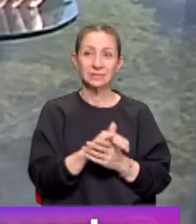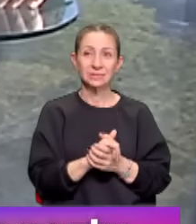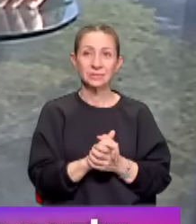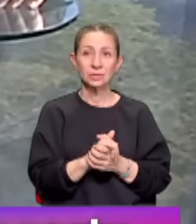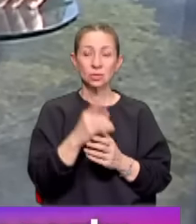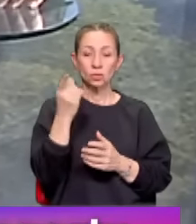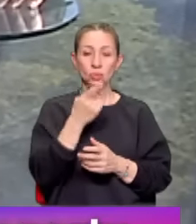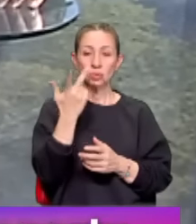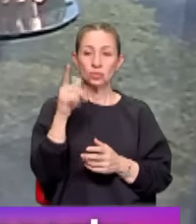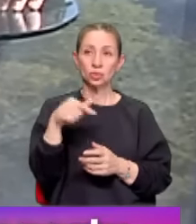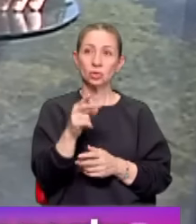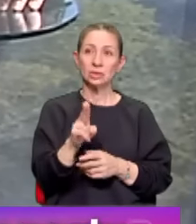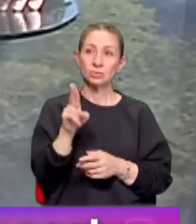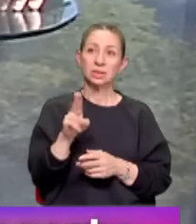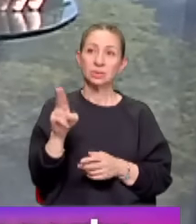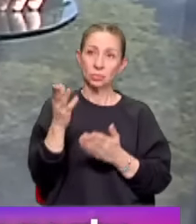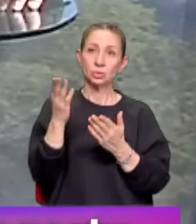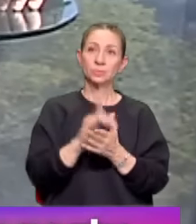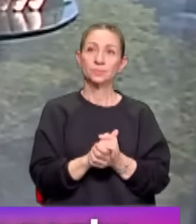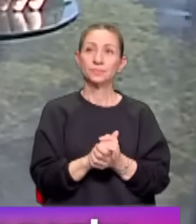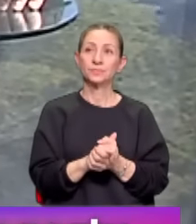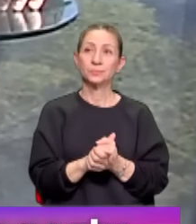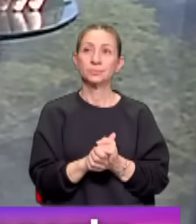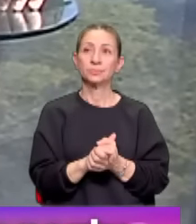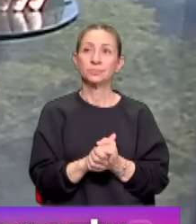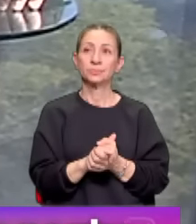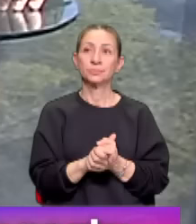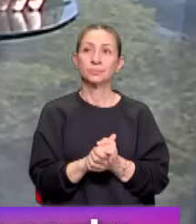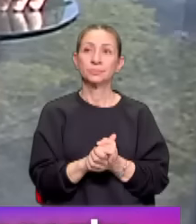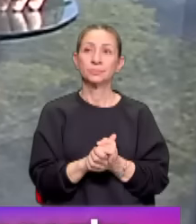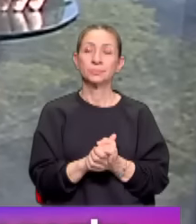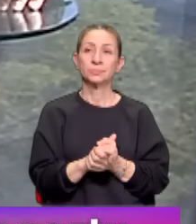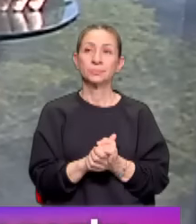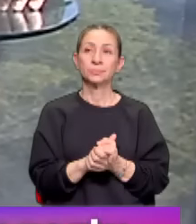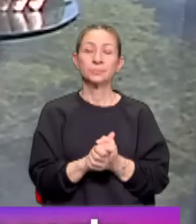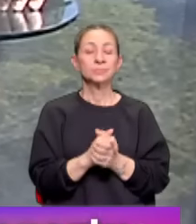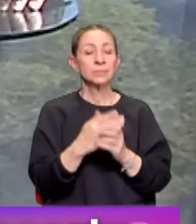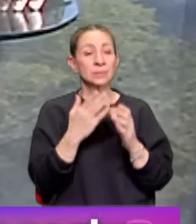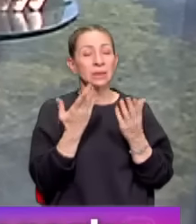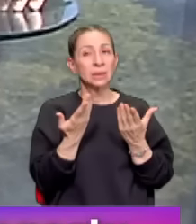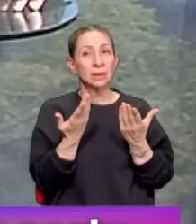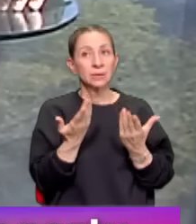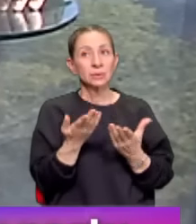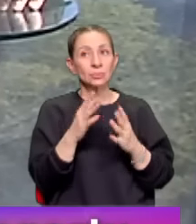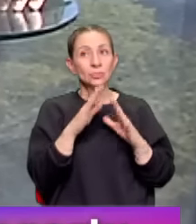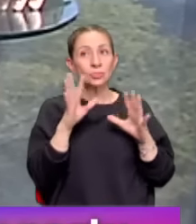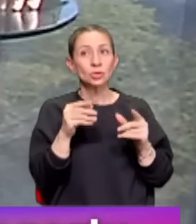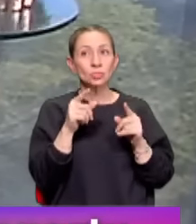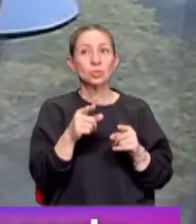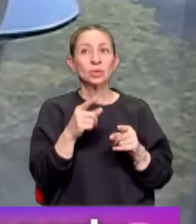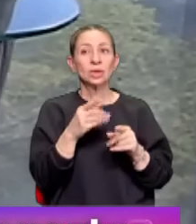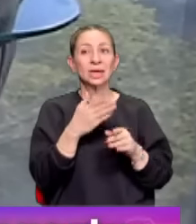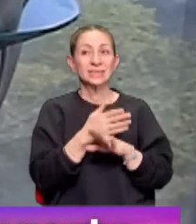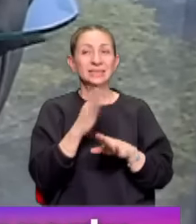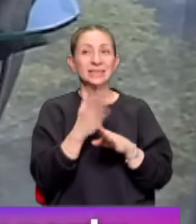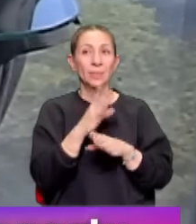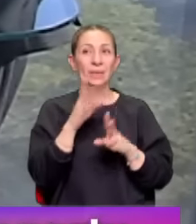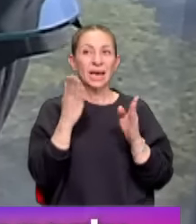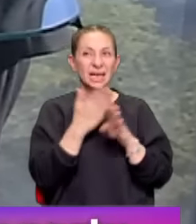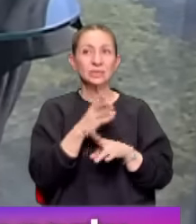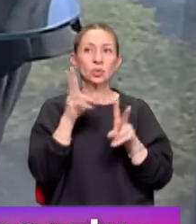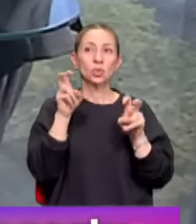Şimdi %3,77. Buyurun. Evet, şimdi bütün bu asıl sebep bu. Asıl konu